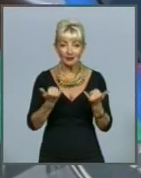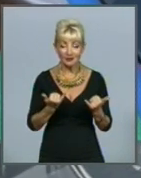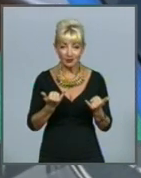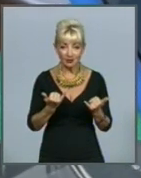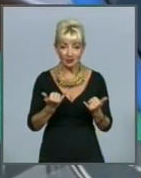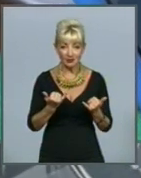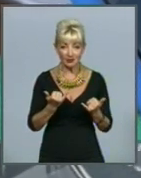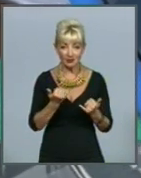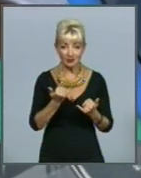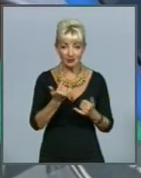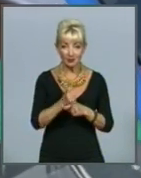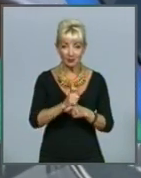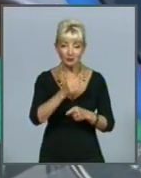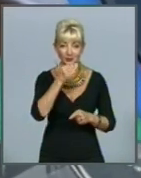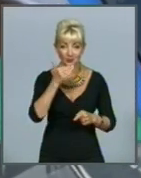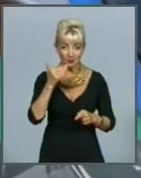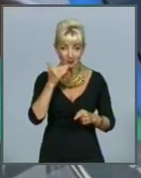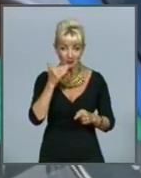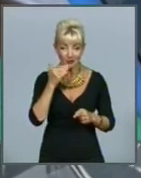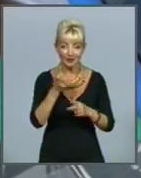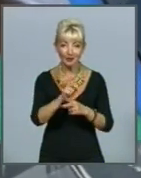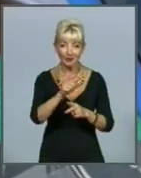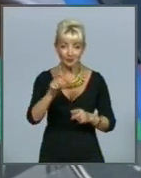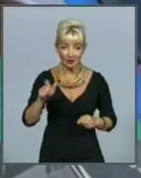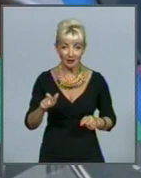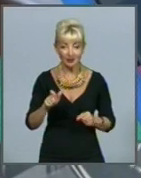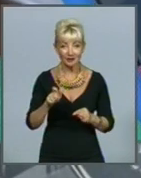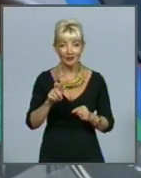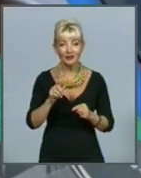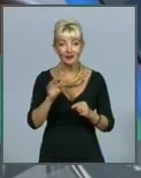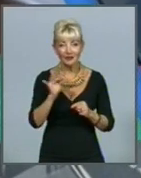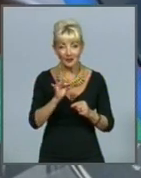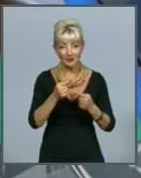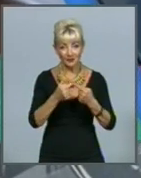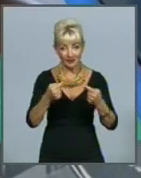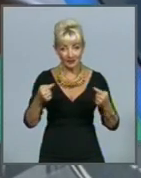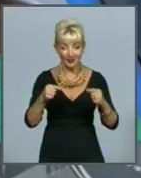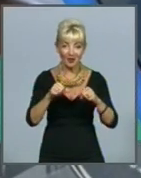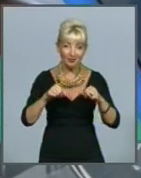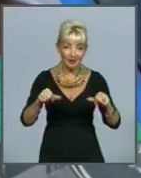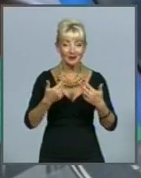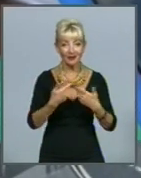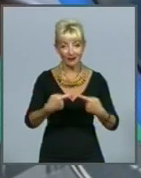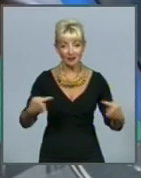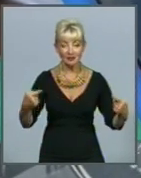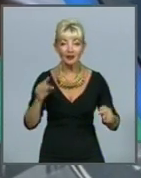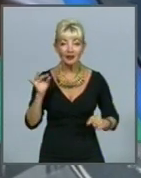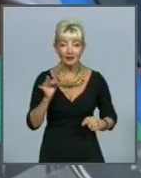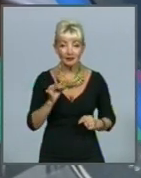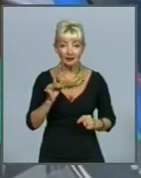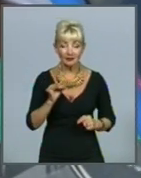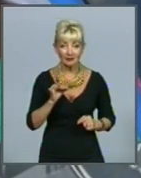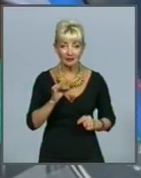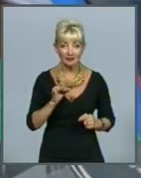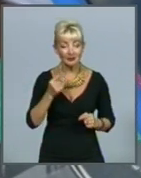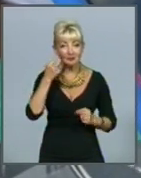приходить незнакомых людей. В поликлинике сейчас начались школы, садики, там комиссии всякие разные. И, естественно, в связи